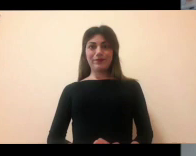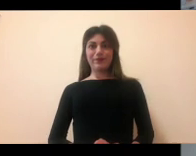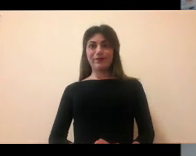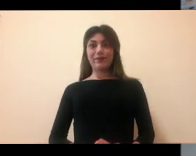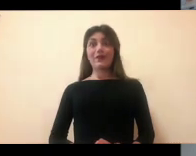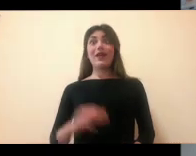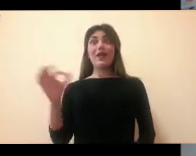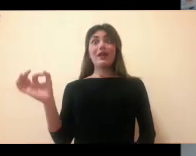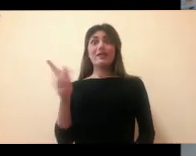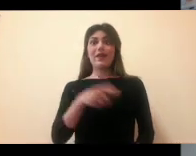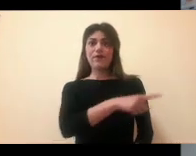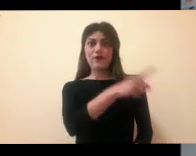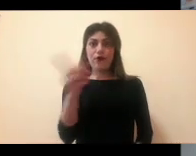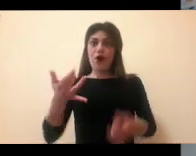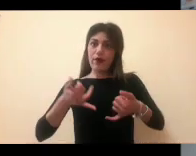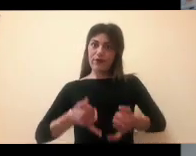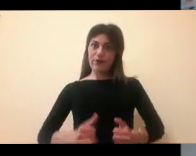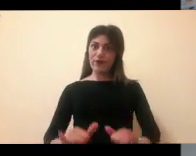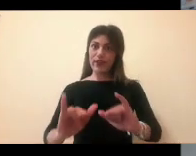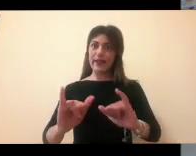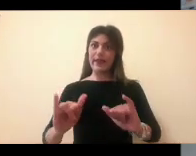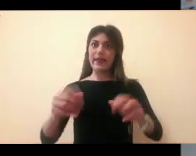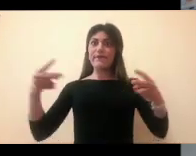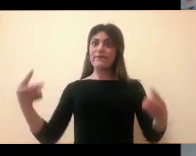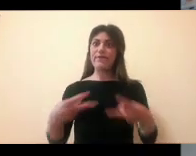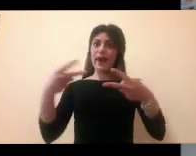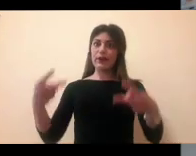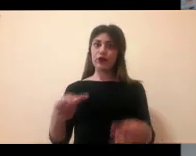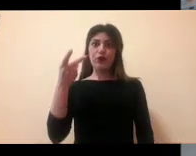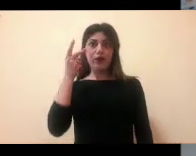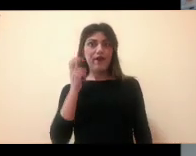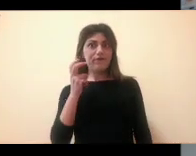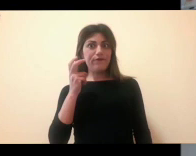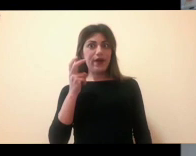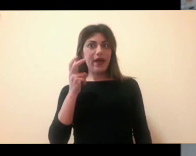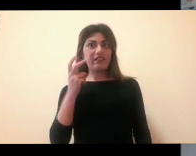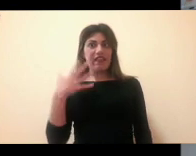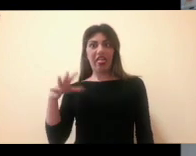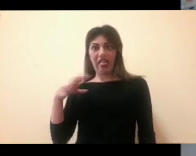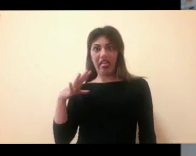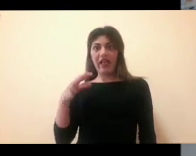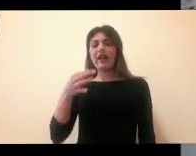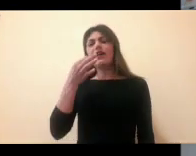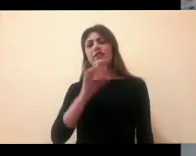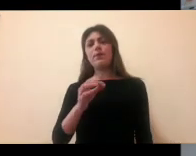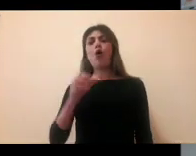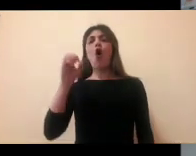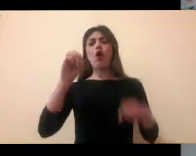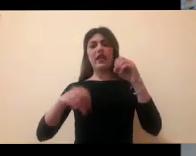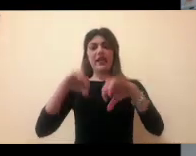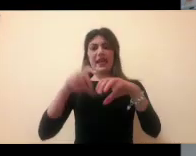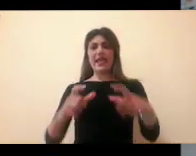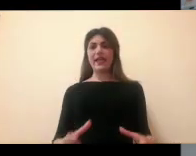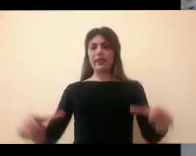Se come me avete i bambini allergici alle cose verdi, potete anche optare per frullare tutto all'interno del mixer. Quindi mettete tutti